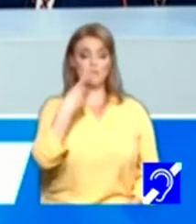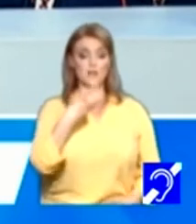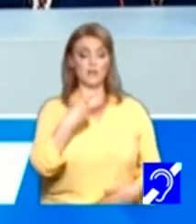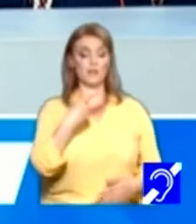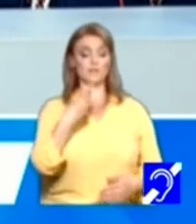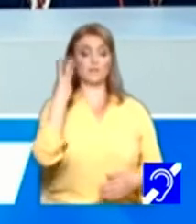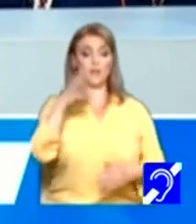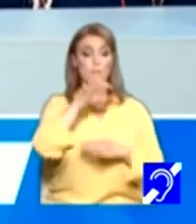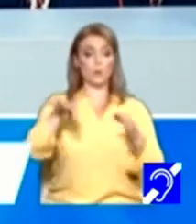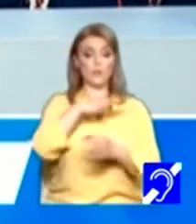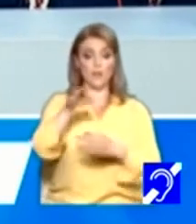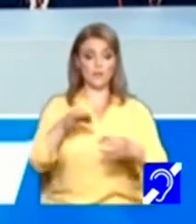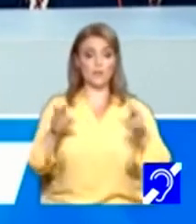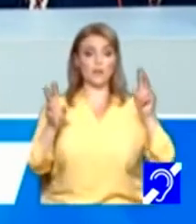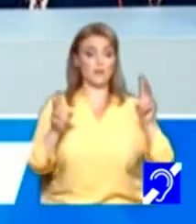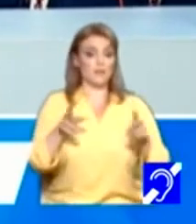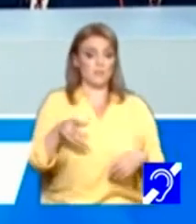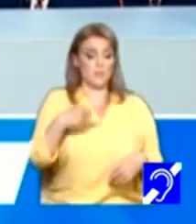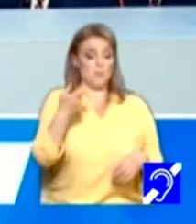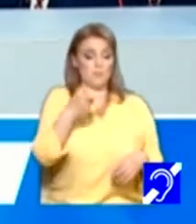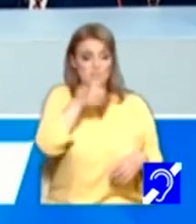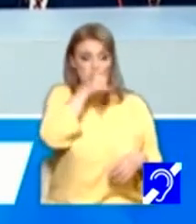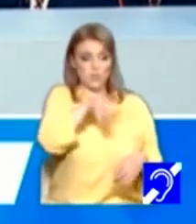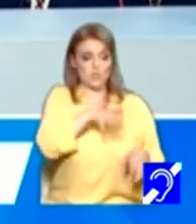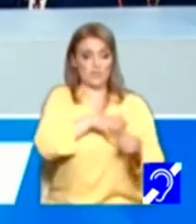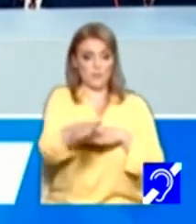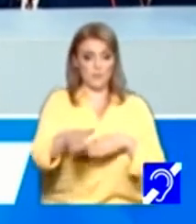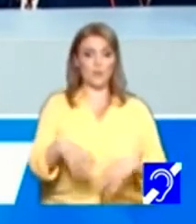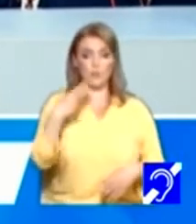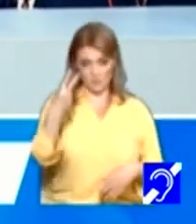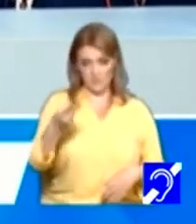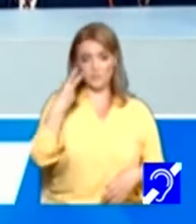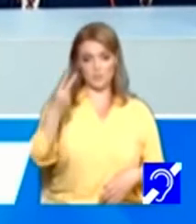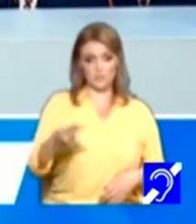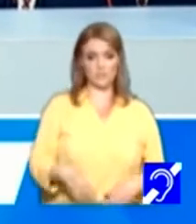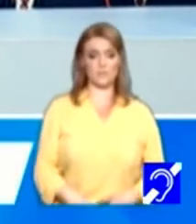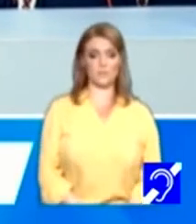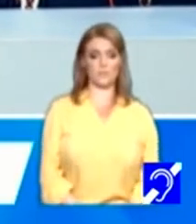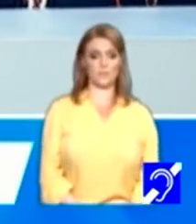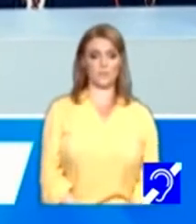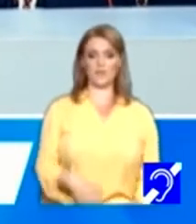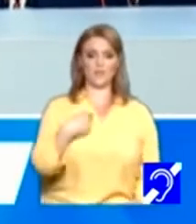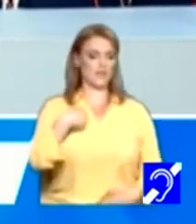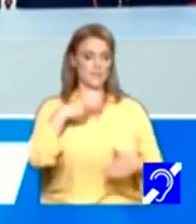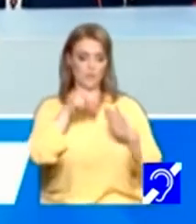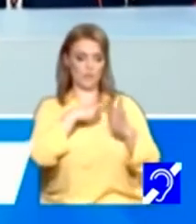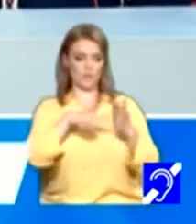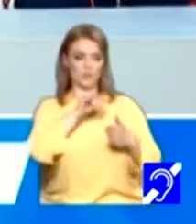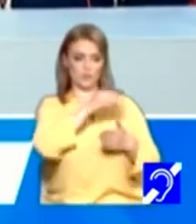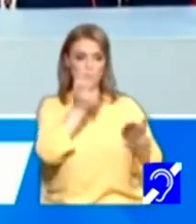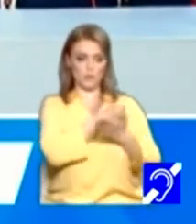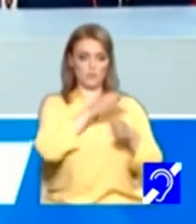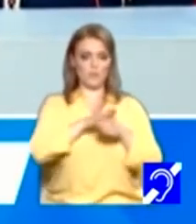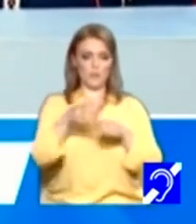sunt apoase și care sunt puțin realizabile. O să le ascultați după emisiune, okay. O să vă placă, sunt foarte bătoase. Serios? Nu, cred că nu, nu sunt sigură, dar... Eu